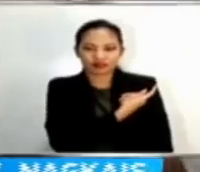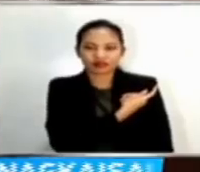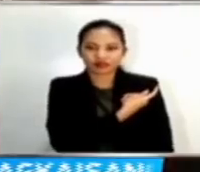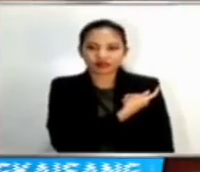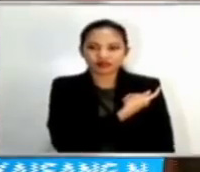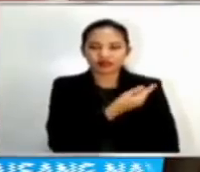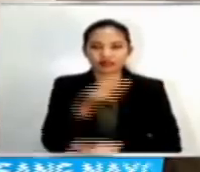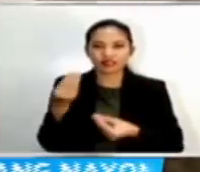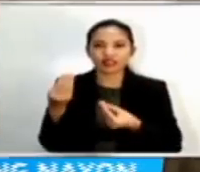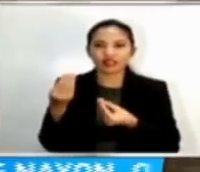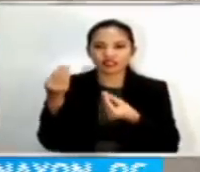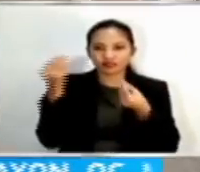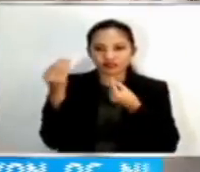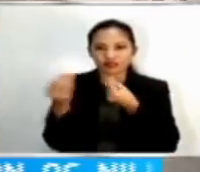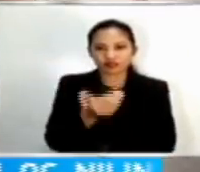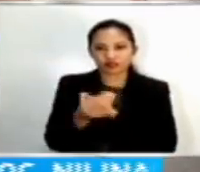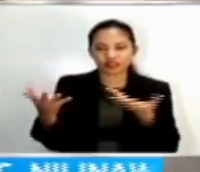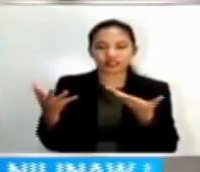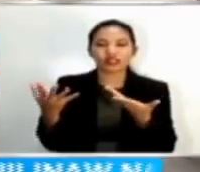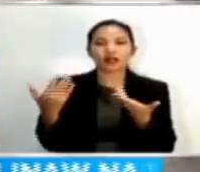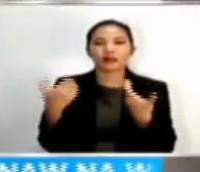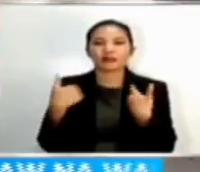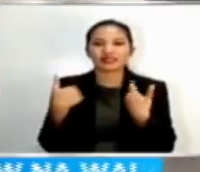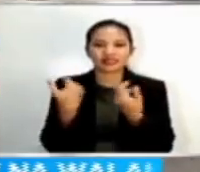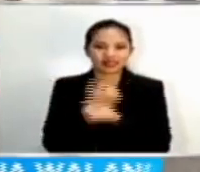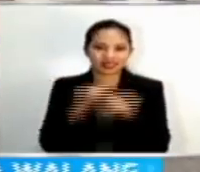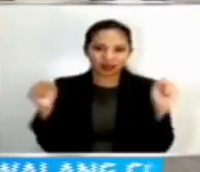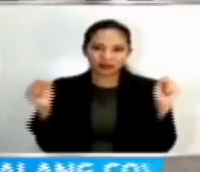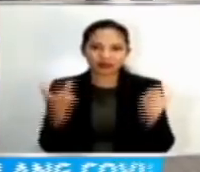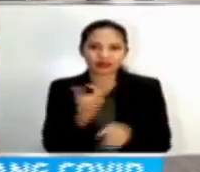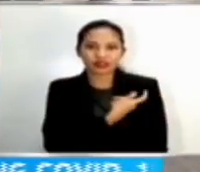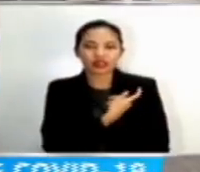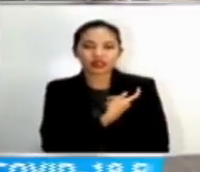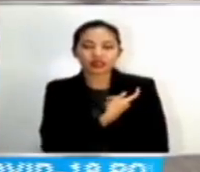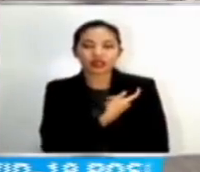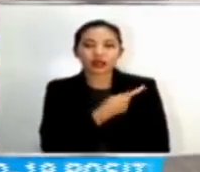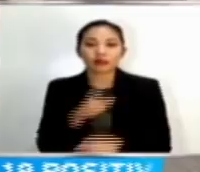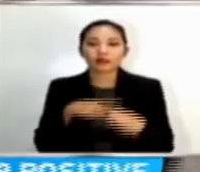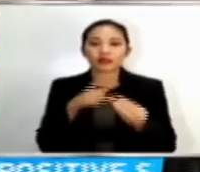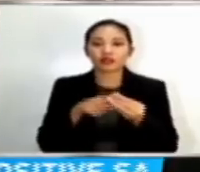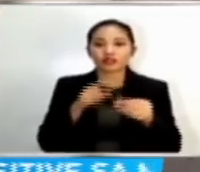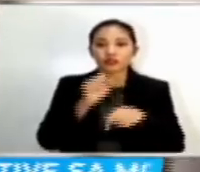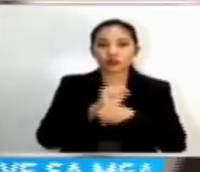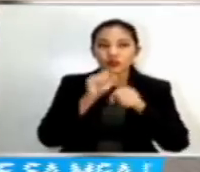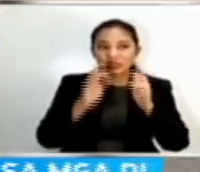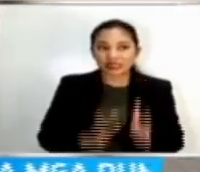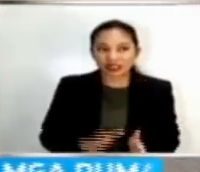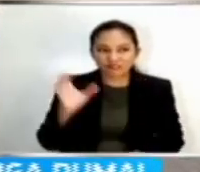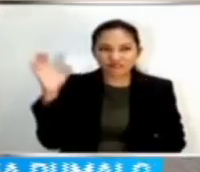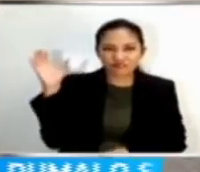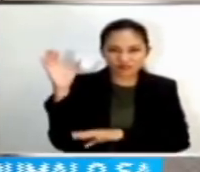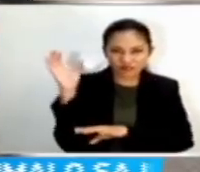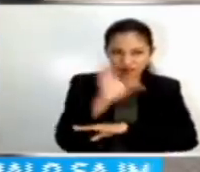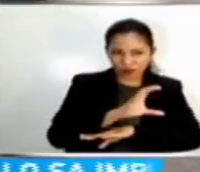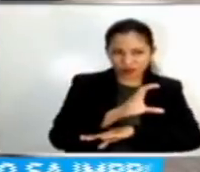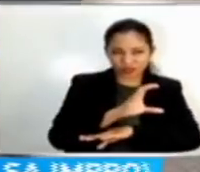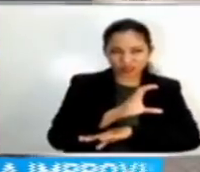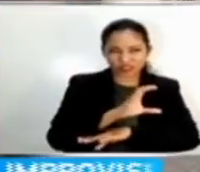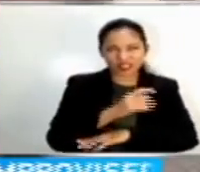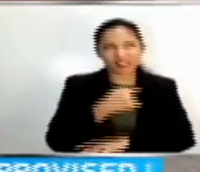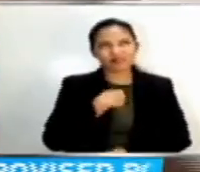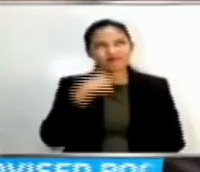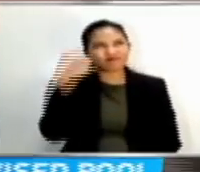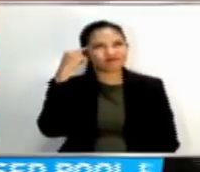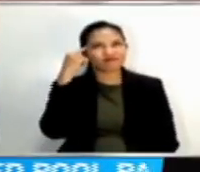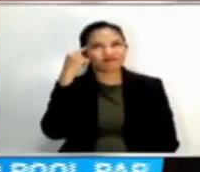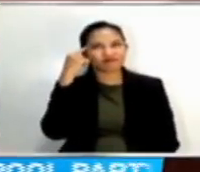na ginagamit natin. Ngayon, yung pagpilit sa mga empleyado, ako personally, nahirapan ko, naisipan ko, baka